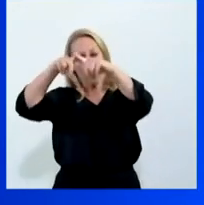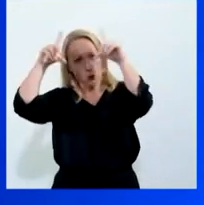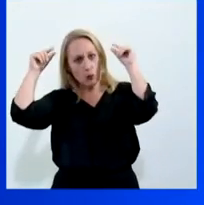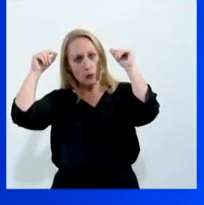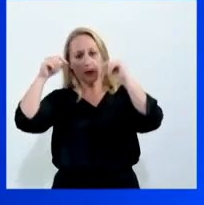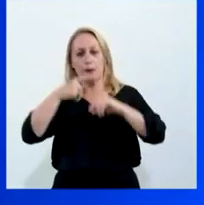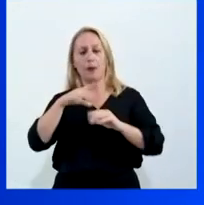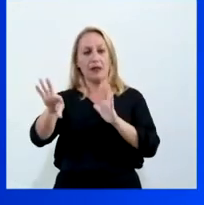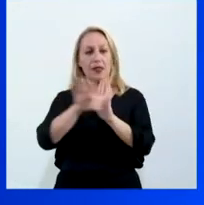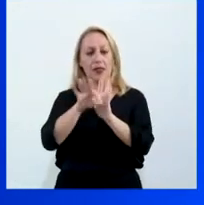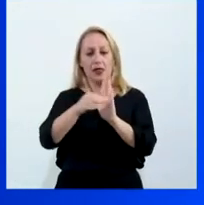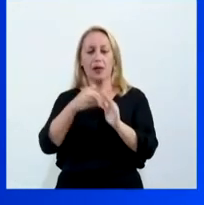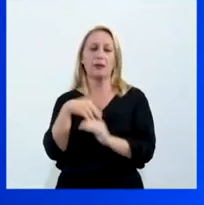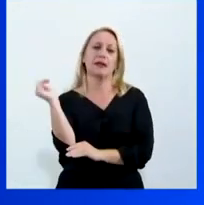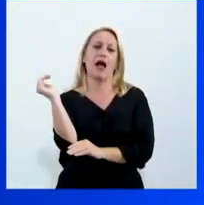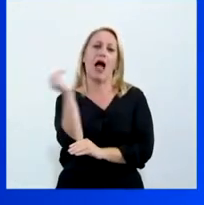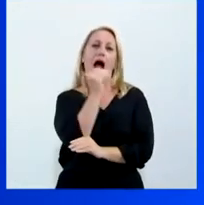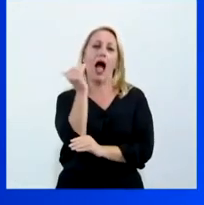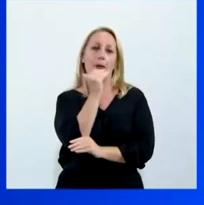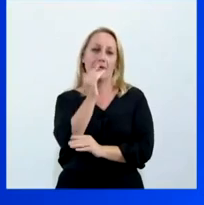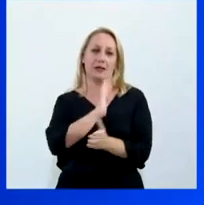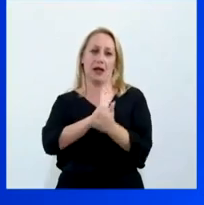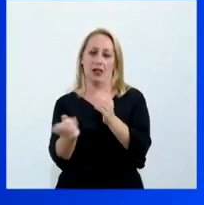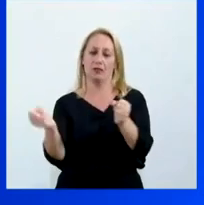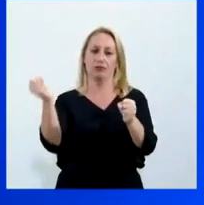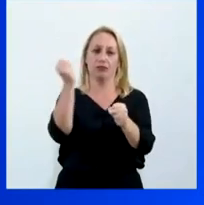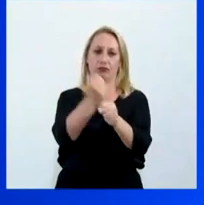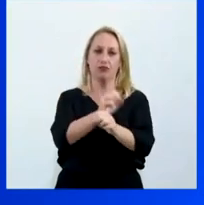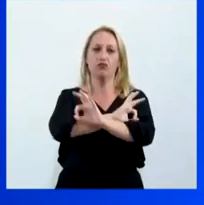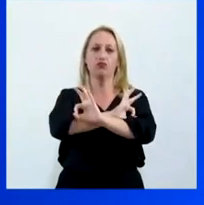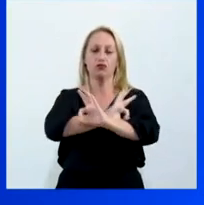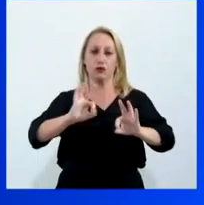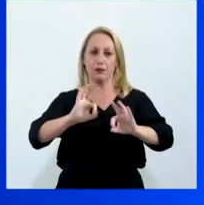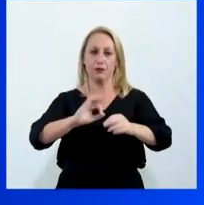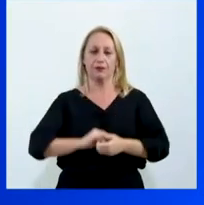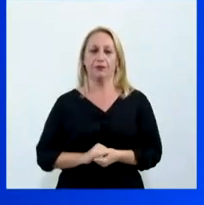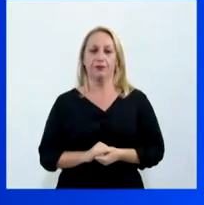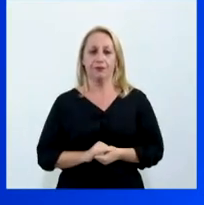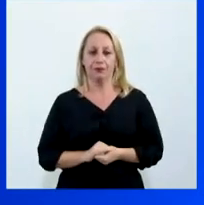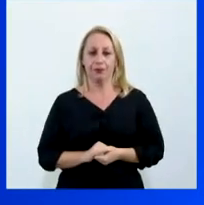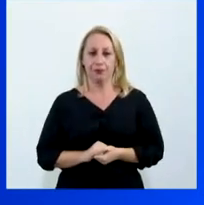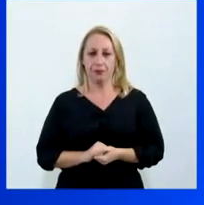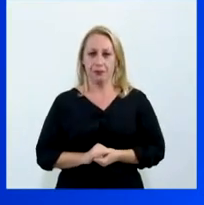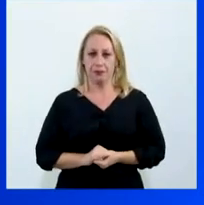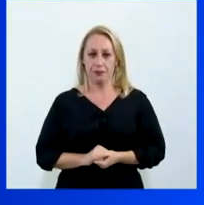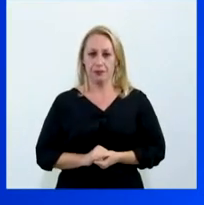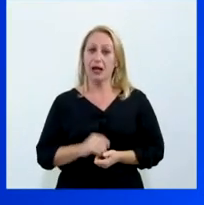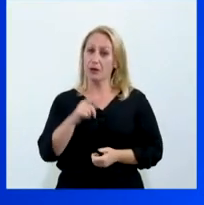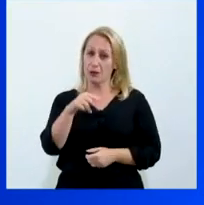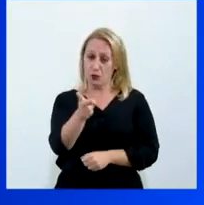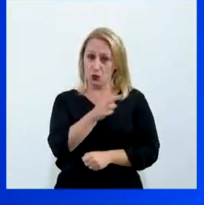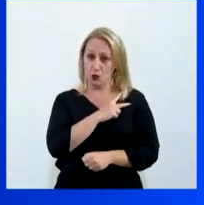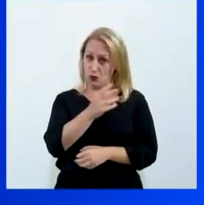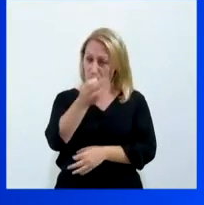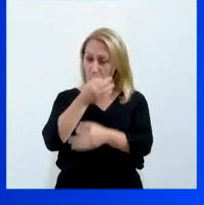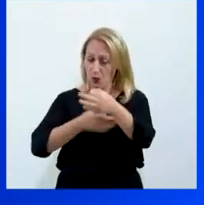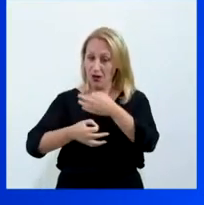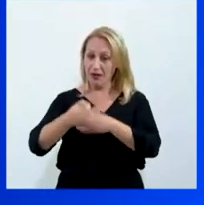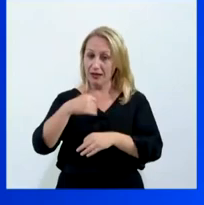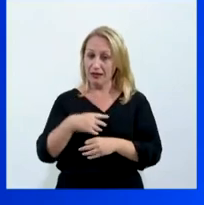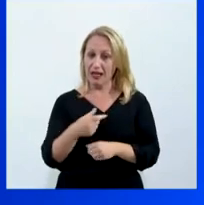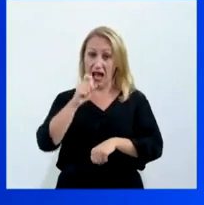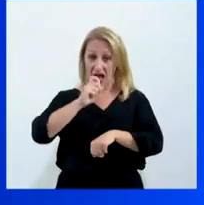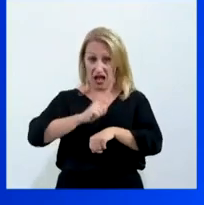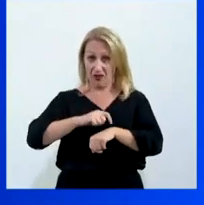πολύ σύντομα, θα είναι στις θέσεις τους τους επόμενους μήνες. Και έχετε δίκιο να επισημαίνετε ότι υπάρχει